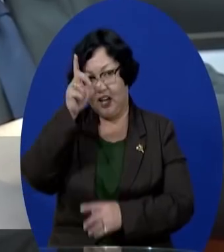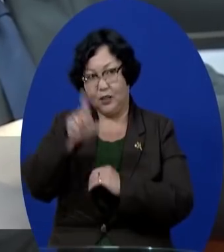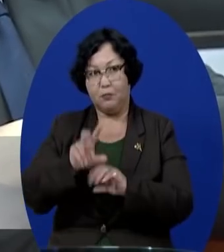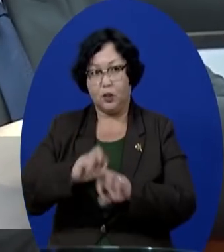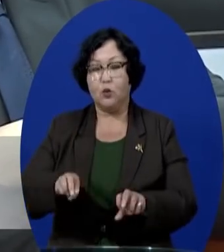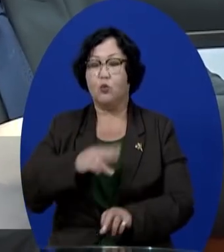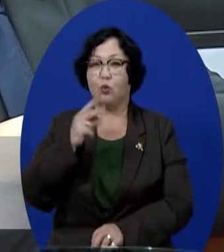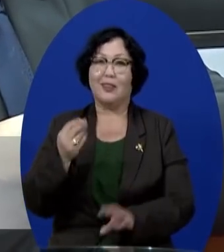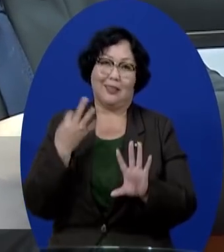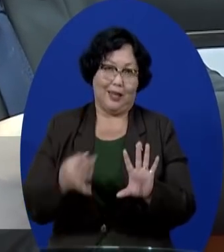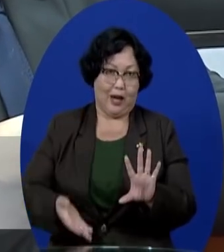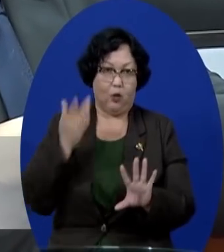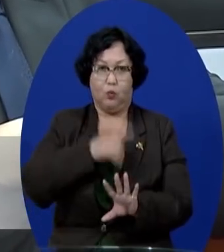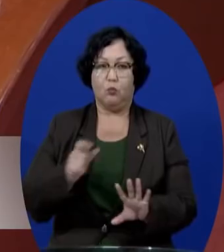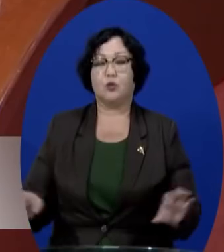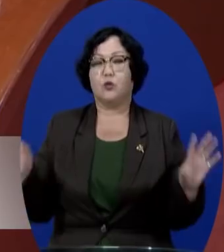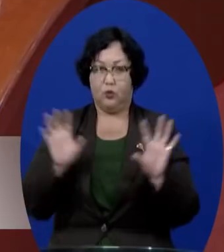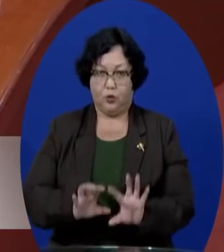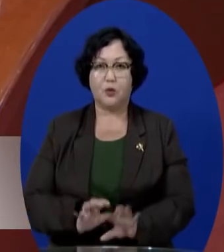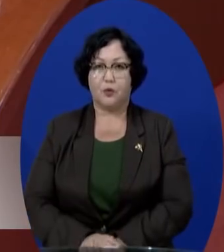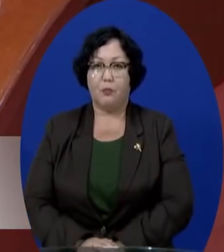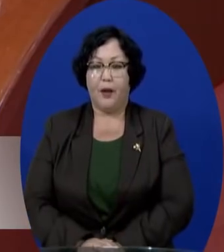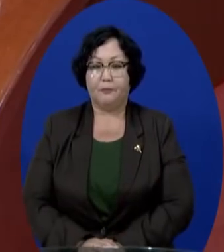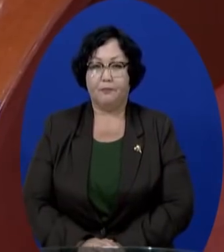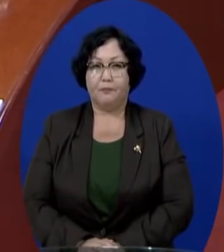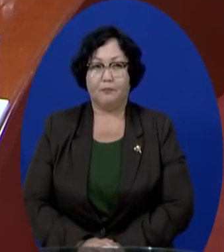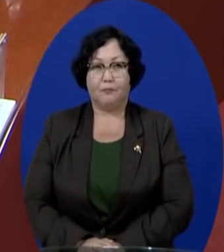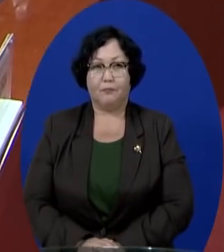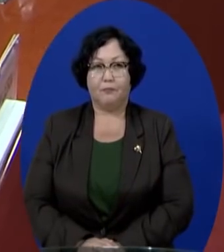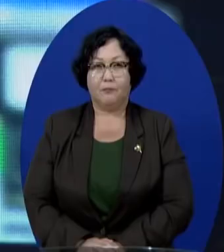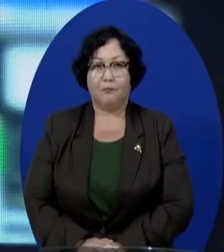80 гаруй зочин төлөөлөгч оролцсон байна.